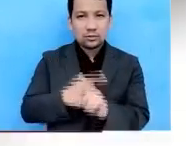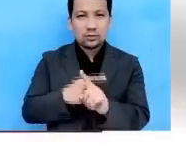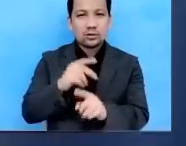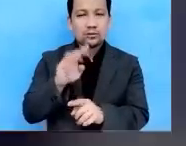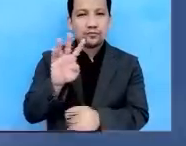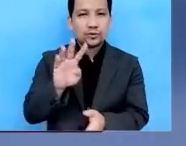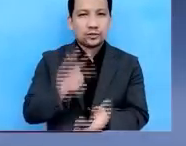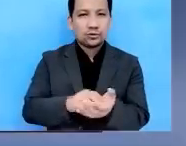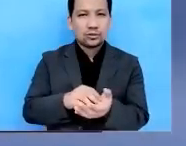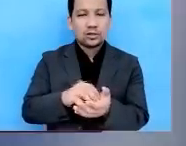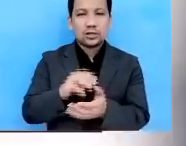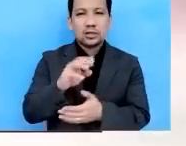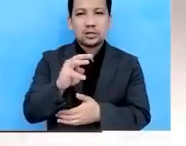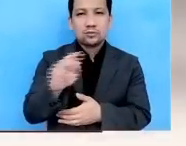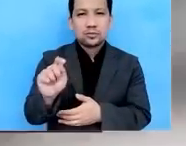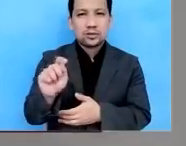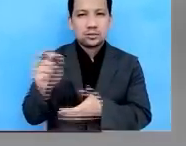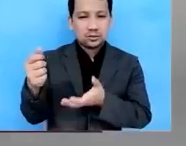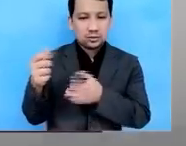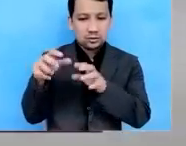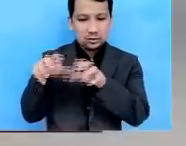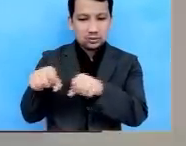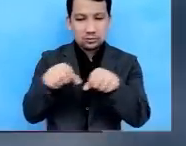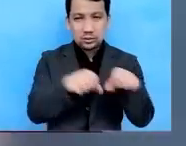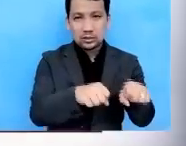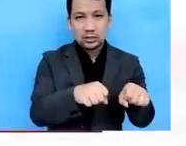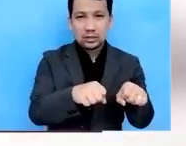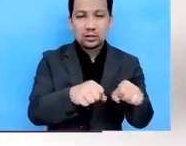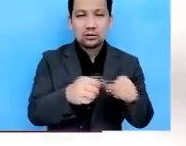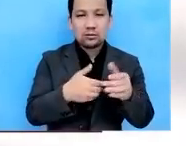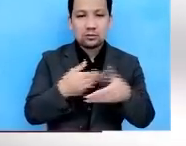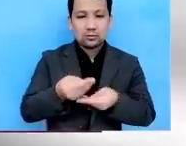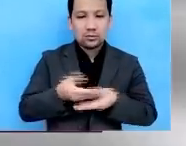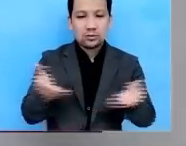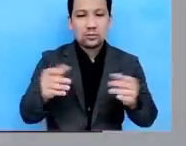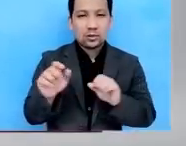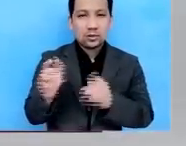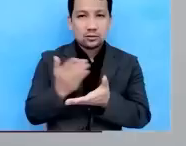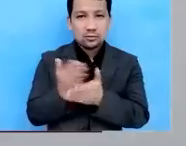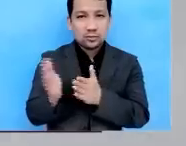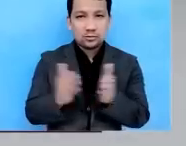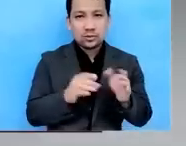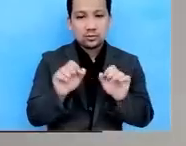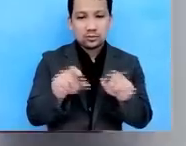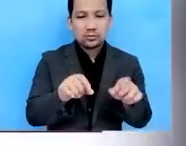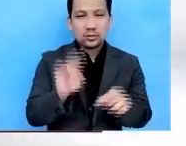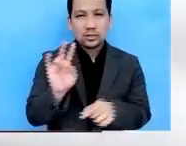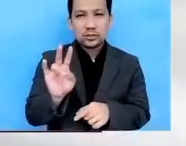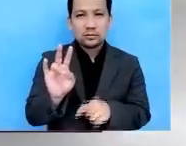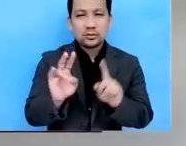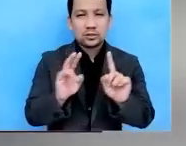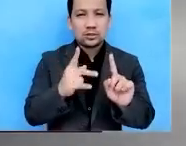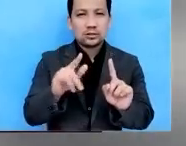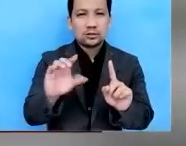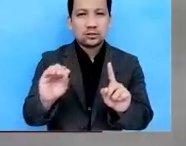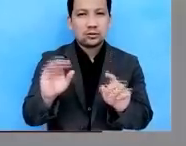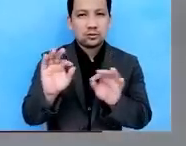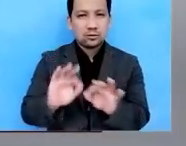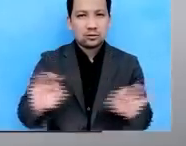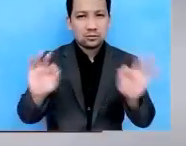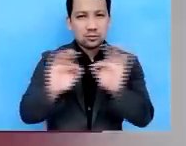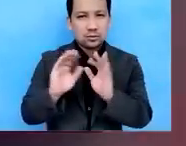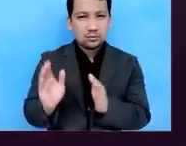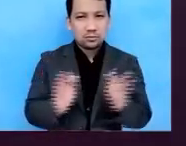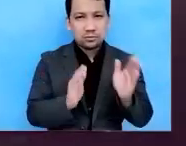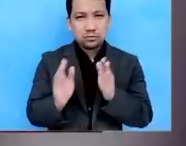4,000 metric tons na nakumpiskang smuggled na asukal na planong ibenta sa 70 pesos per kilo. May mga kailangan lang daw ayusin mga